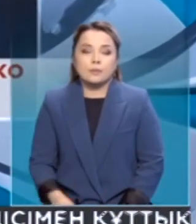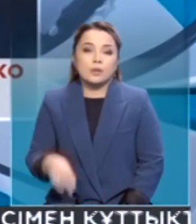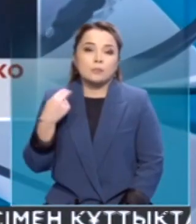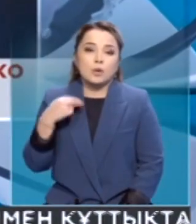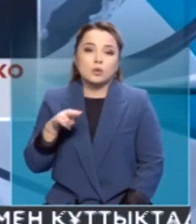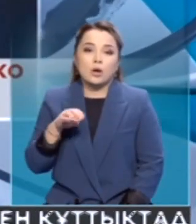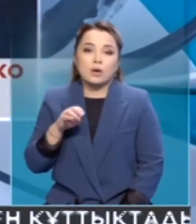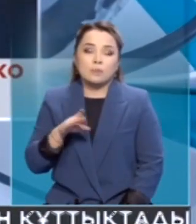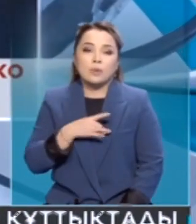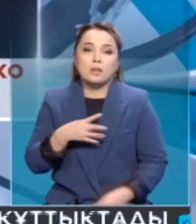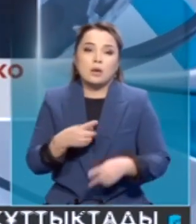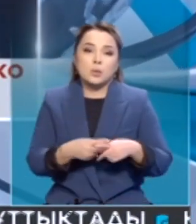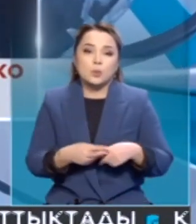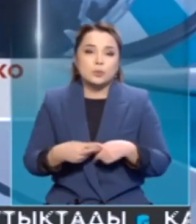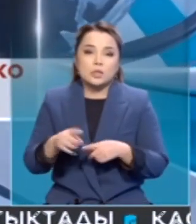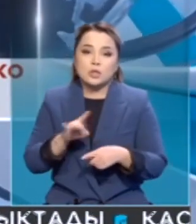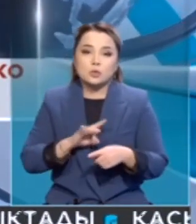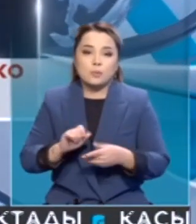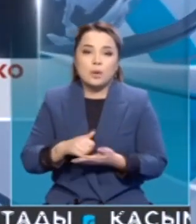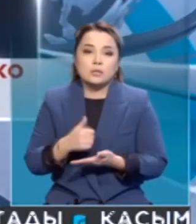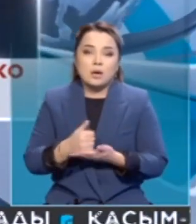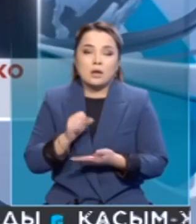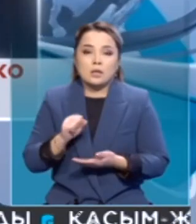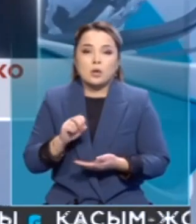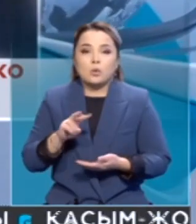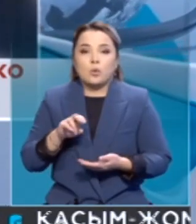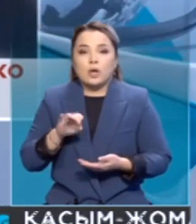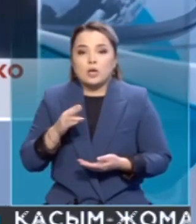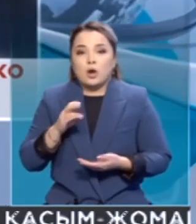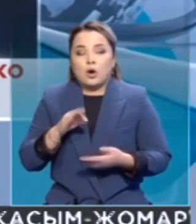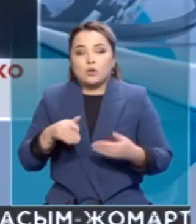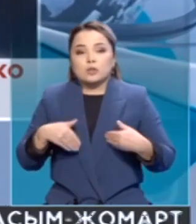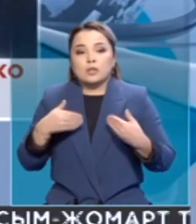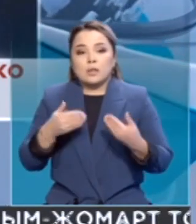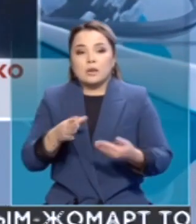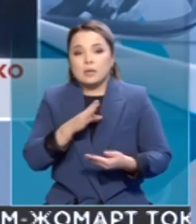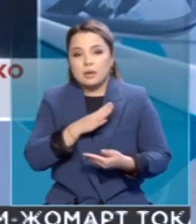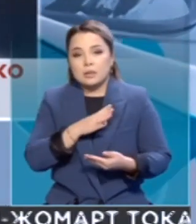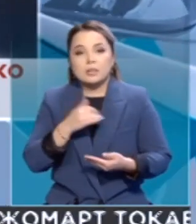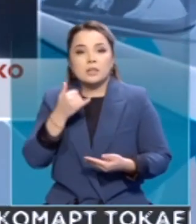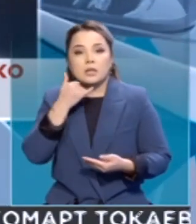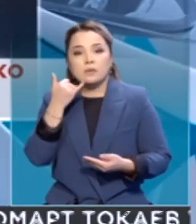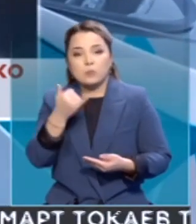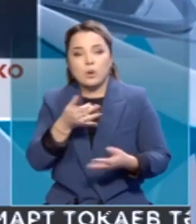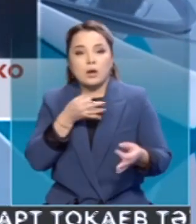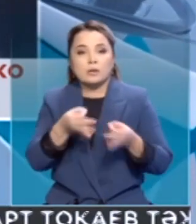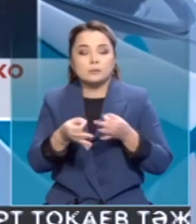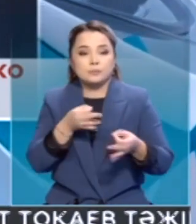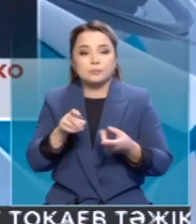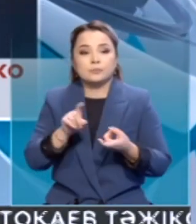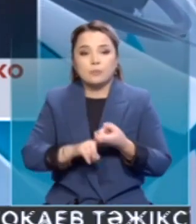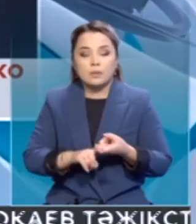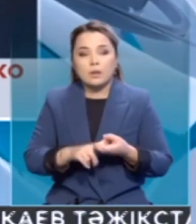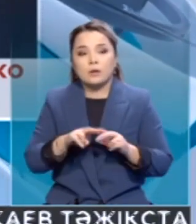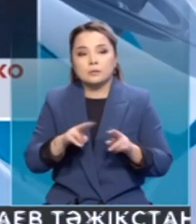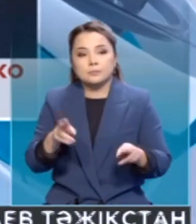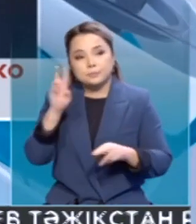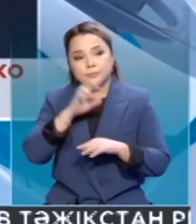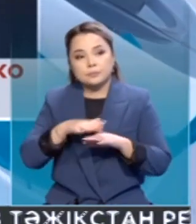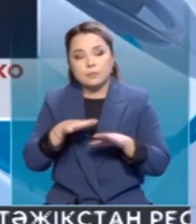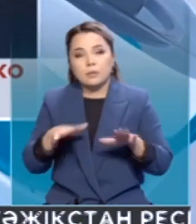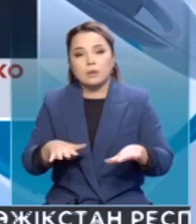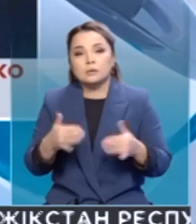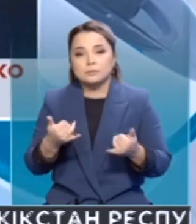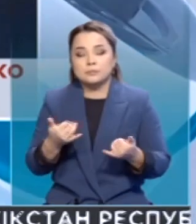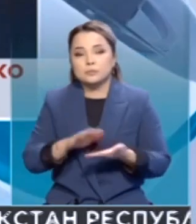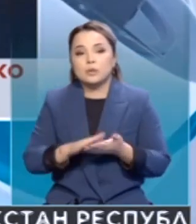Президент Тоқаевты Беларусь Республикасының басшысы Александр Лукашенко да құттықтады. Телефонмен әңгімелесу барысында қос ел арасындағы